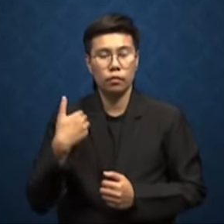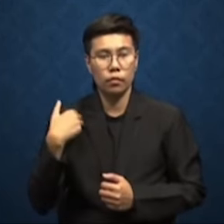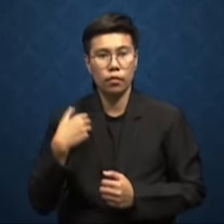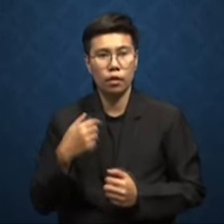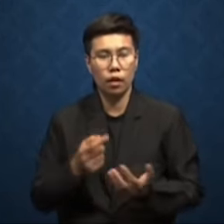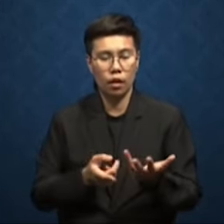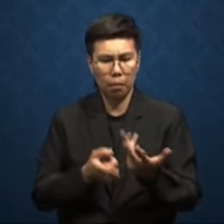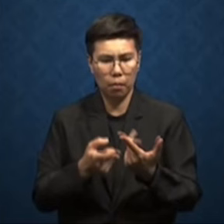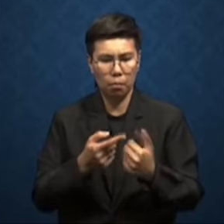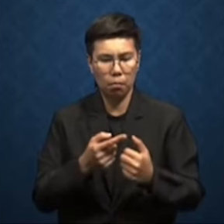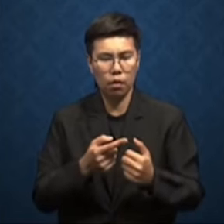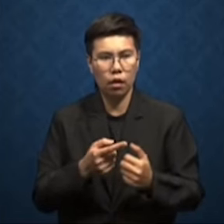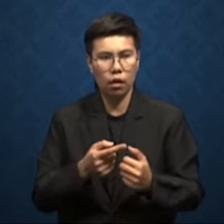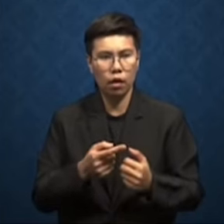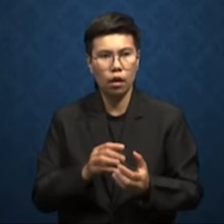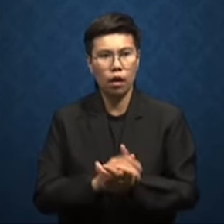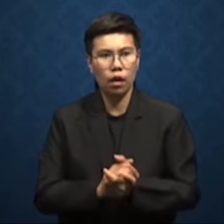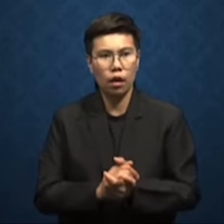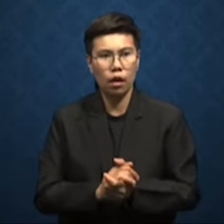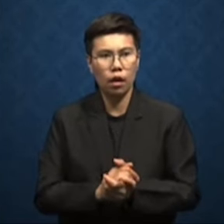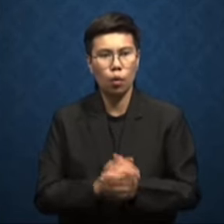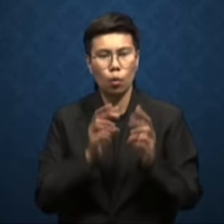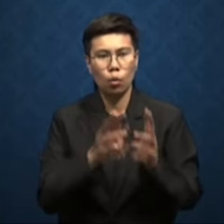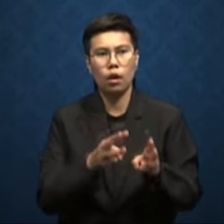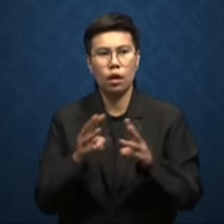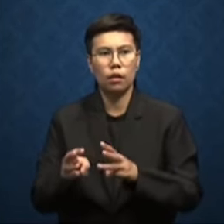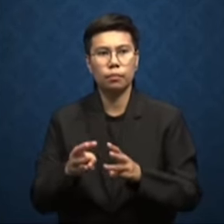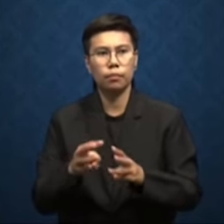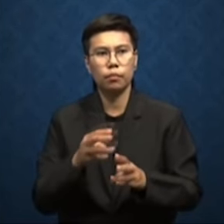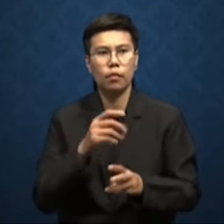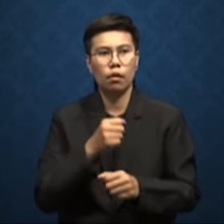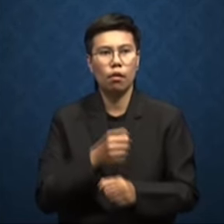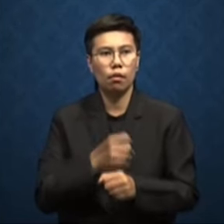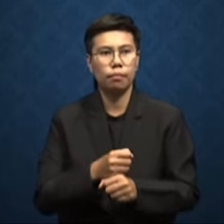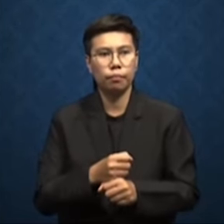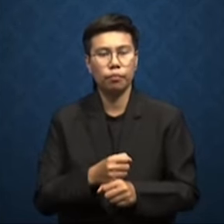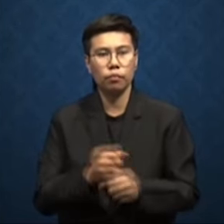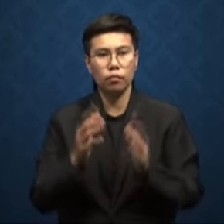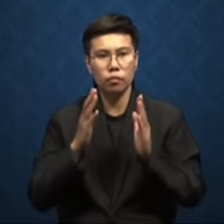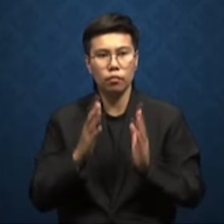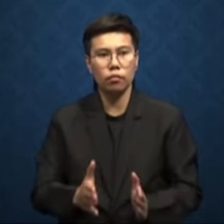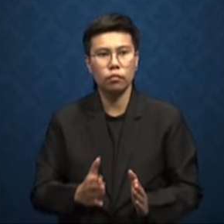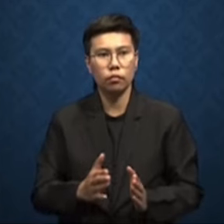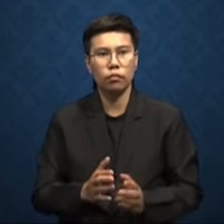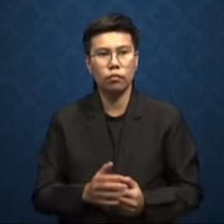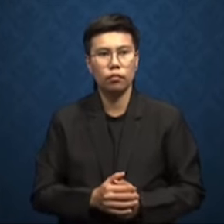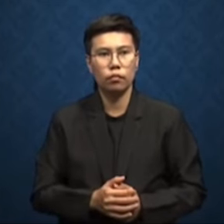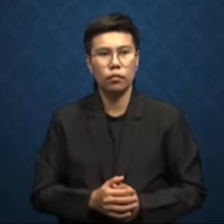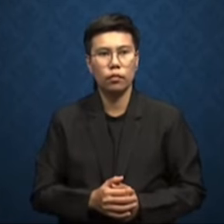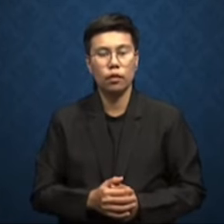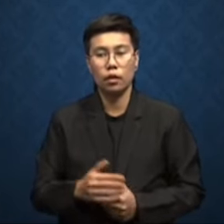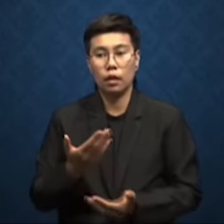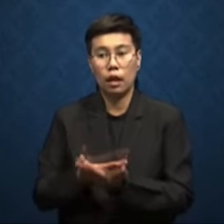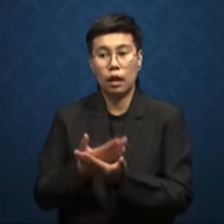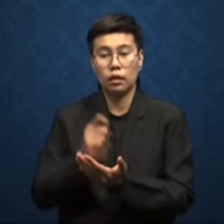มเนี่ยนะครับมากมายจากอะไรจากกระบวนการวิธีการที่สร้างคนนะฮะจ้างคนม